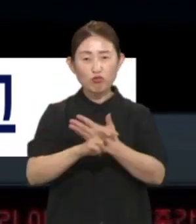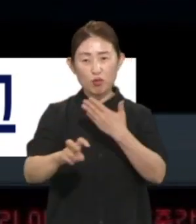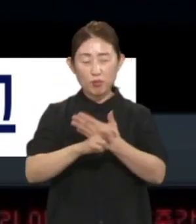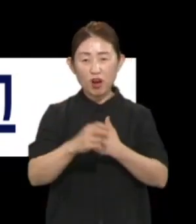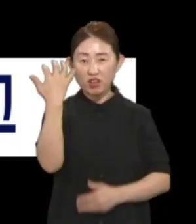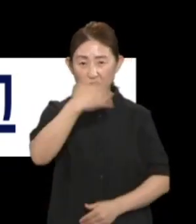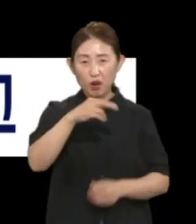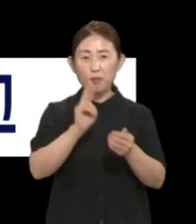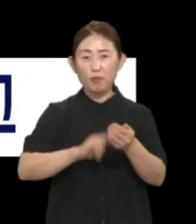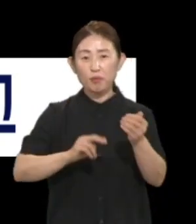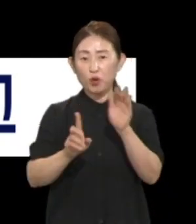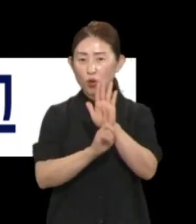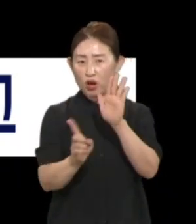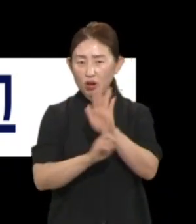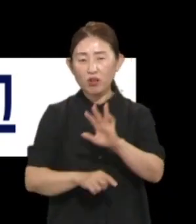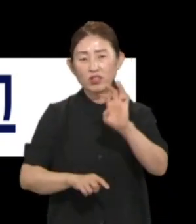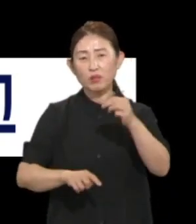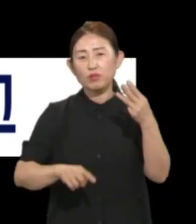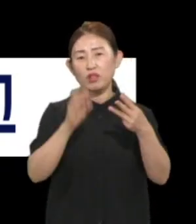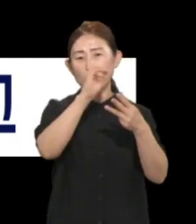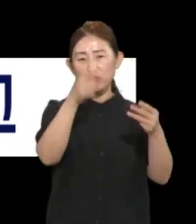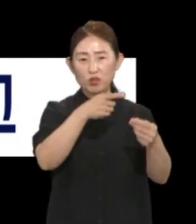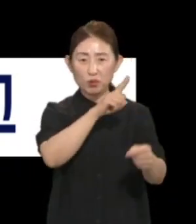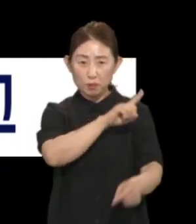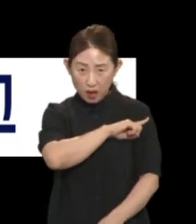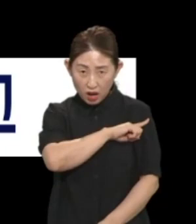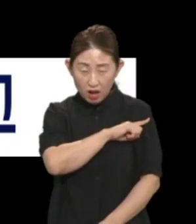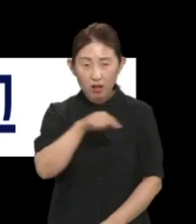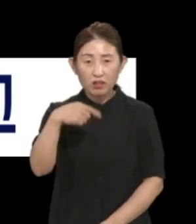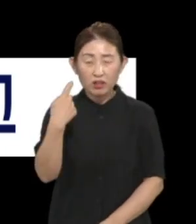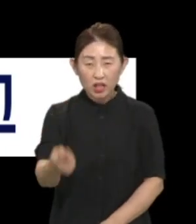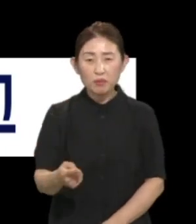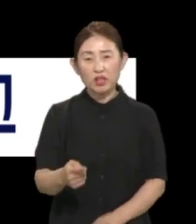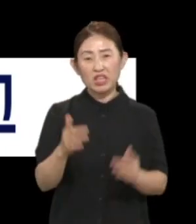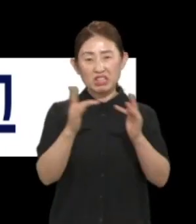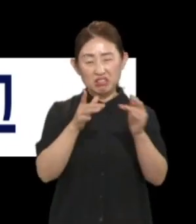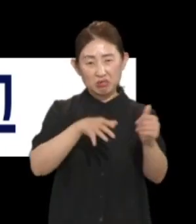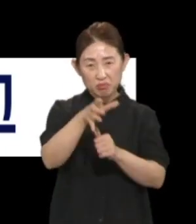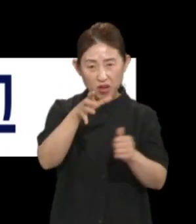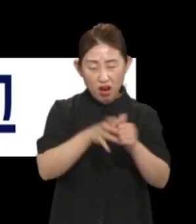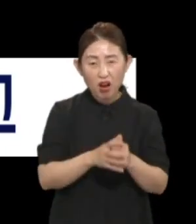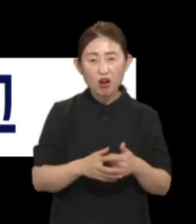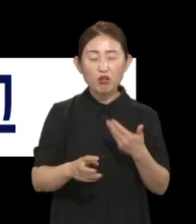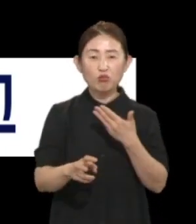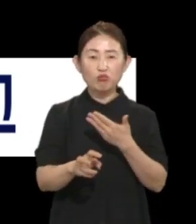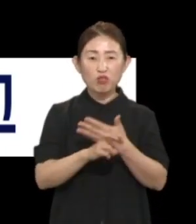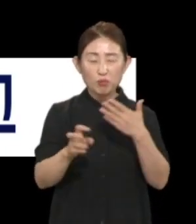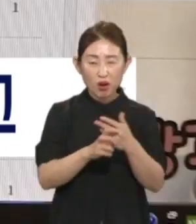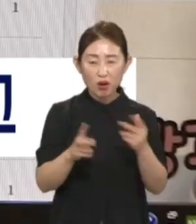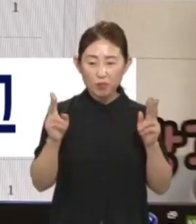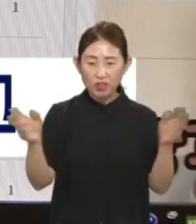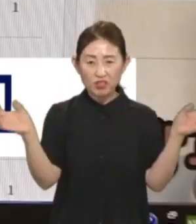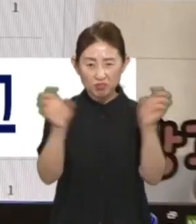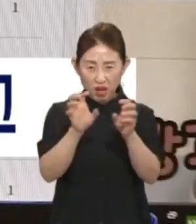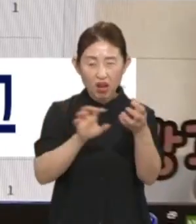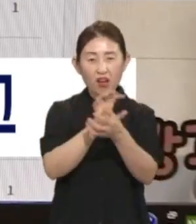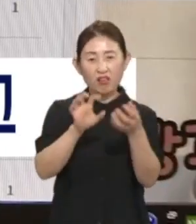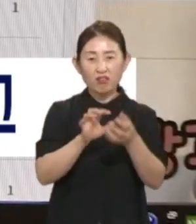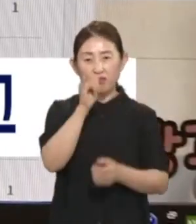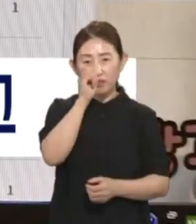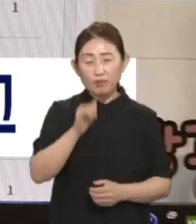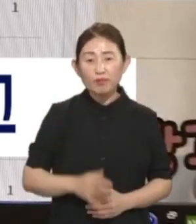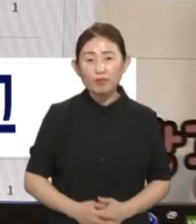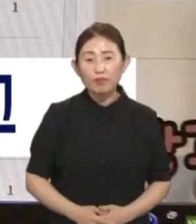성매매 광고가 33%로 가장 많았고 사이버 괴롭힘 불법 합성 및 편집된 게시물 등이